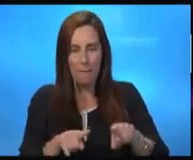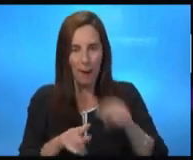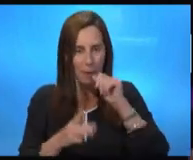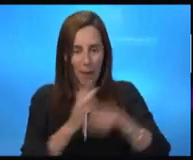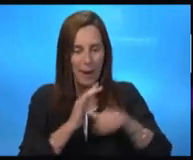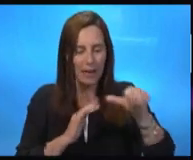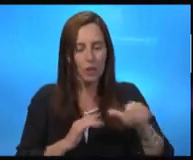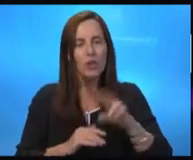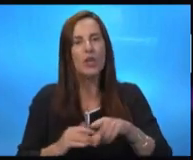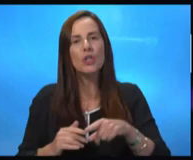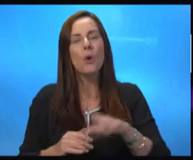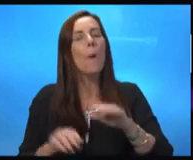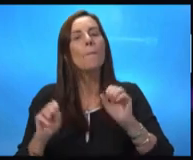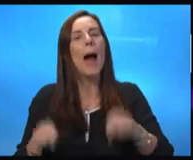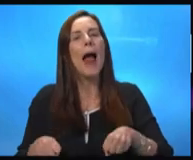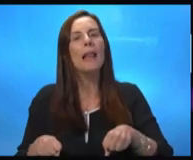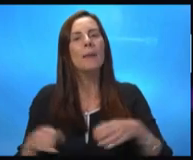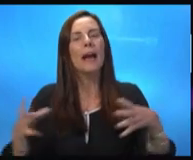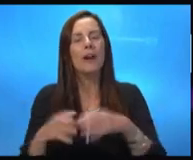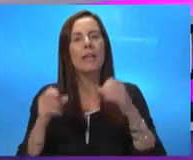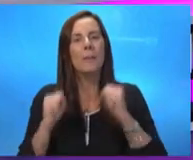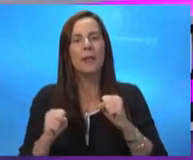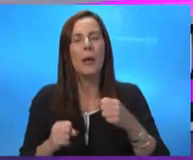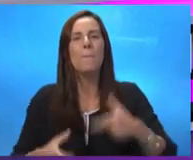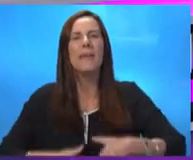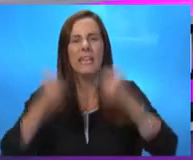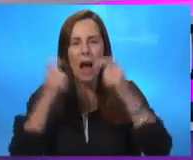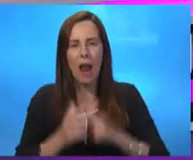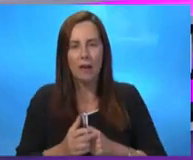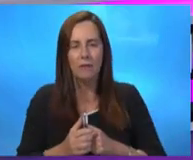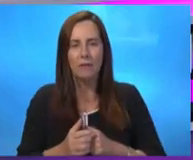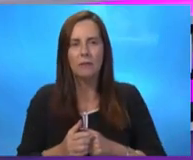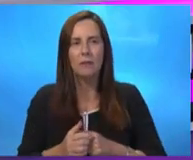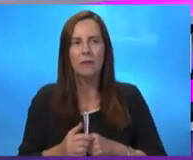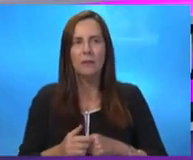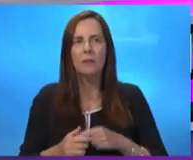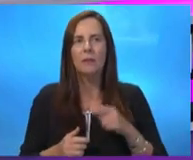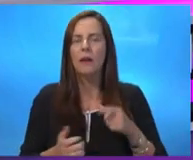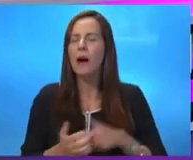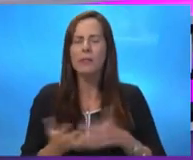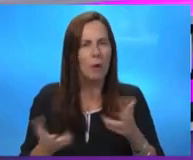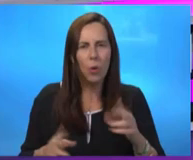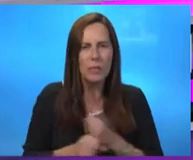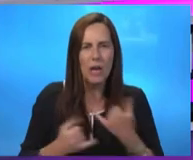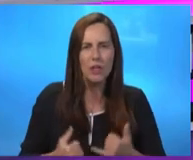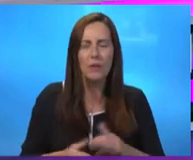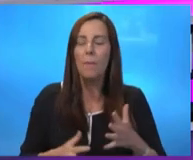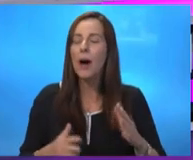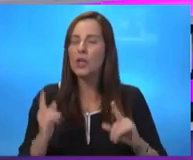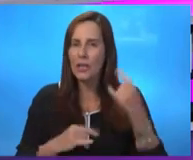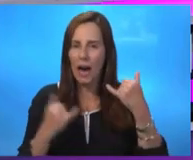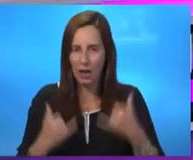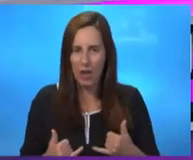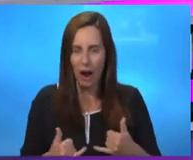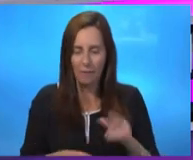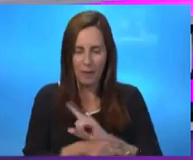לאיגוד, הוא גם בעל השליטה בחברת הביטוח מגדל, החזקה צולבת שכזאת. אז מה יכול לעשות עכשיו? אז מה שהולך לקרות בזמן